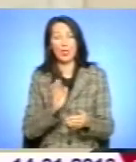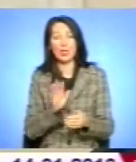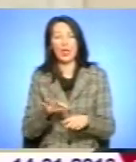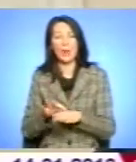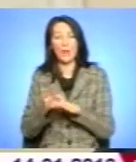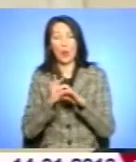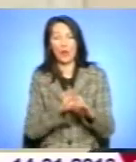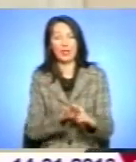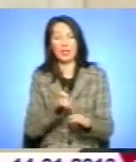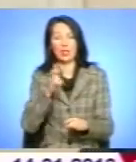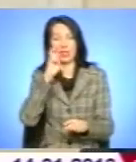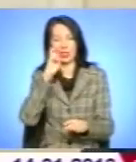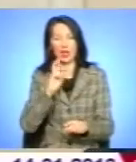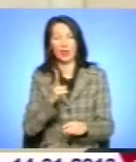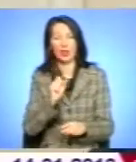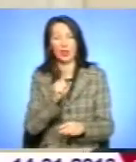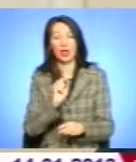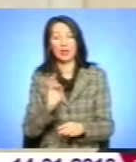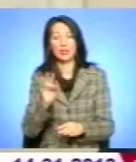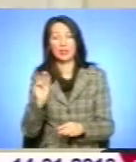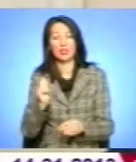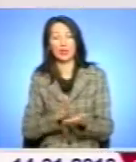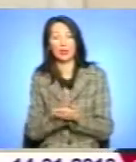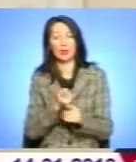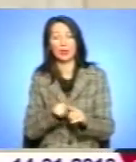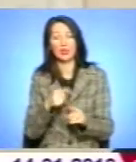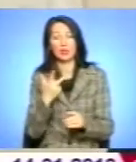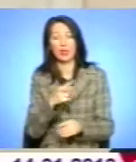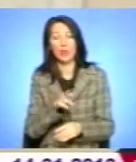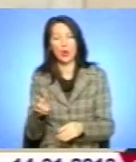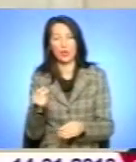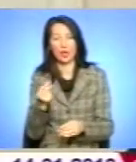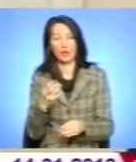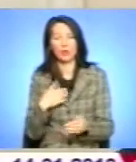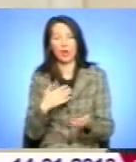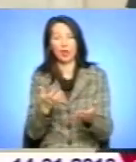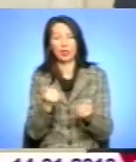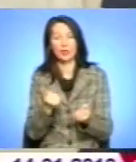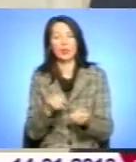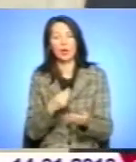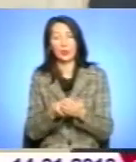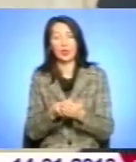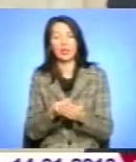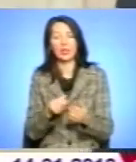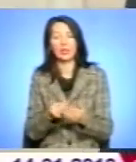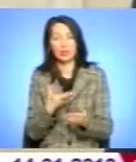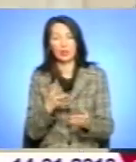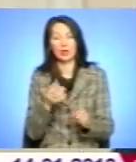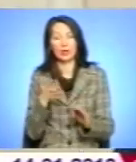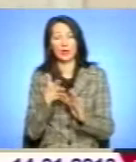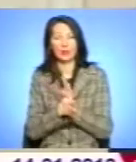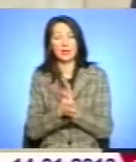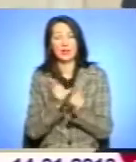казначейською службою. Це порядка 3 мільйонів гривень. Установи отримали певні матеріальні цінності, розраховуватися не можуть.